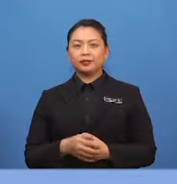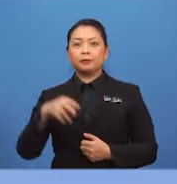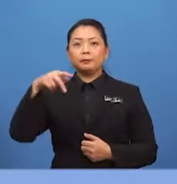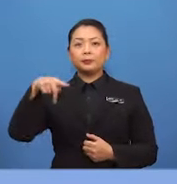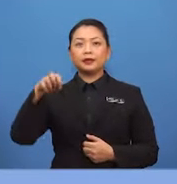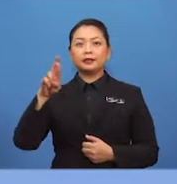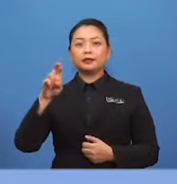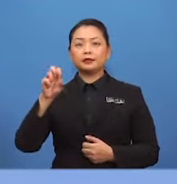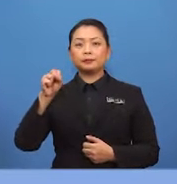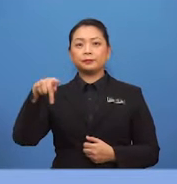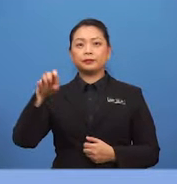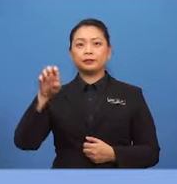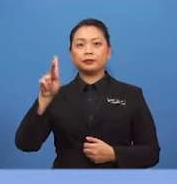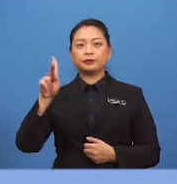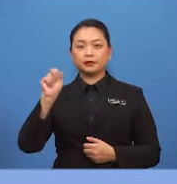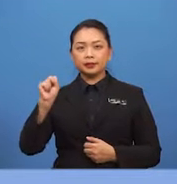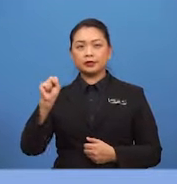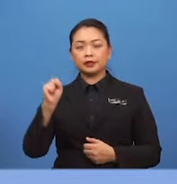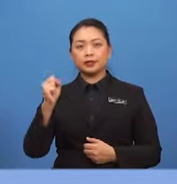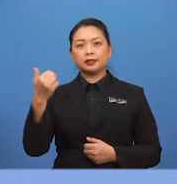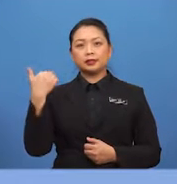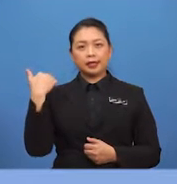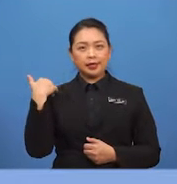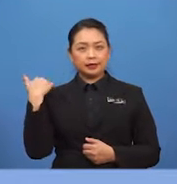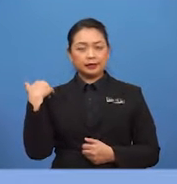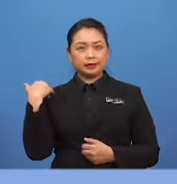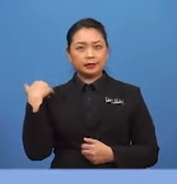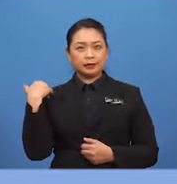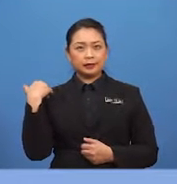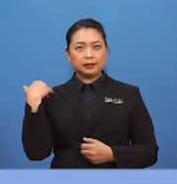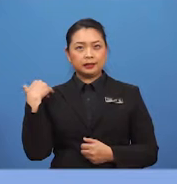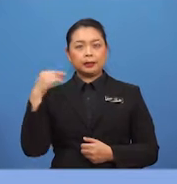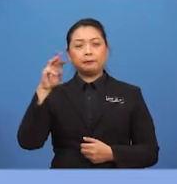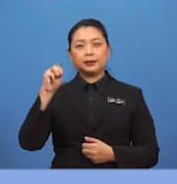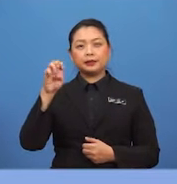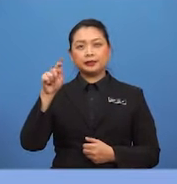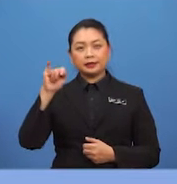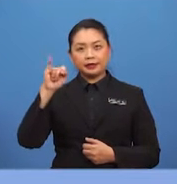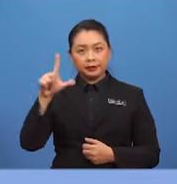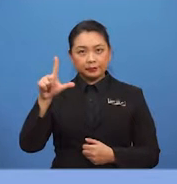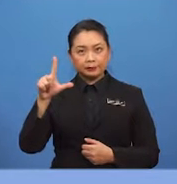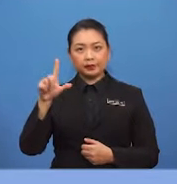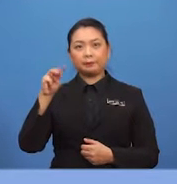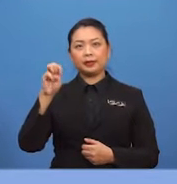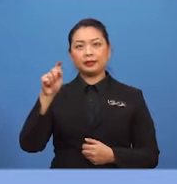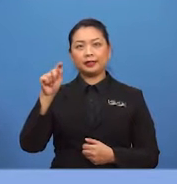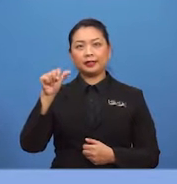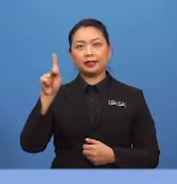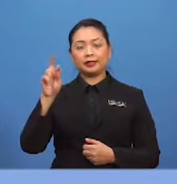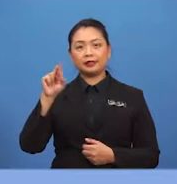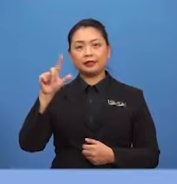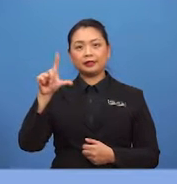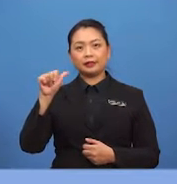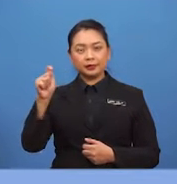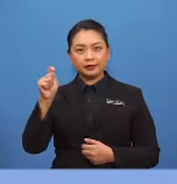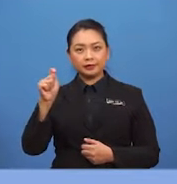Perspek pula terdiri daripada monomer metil metakrilat.